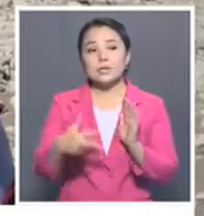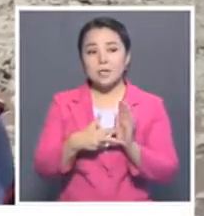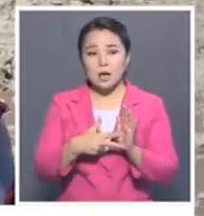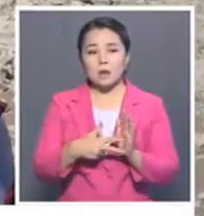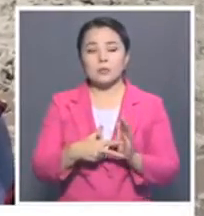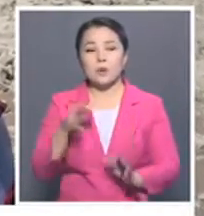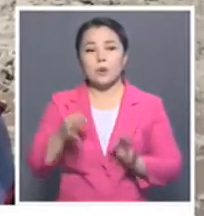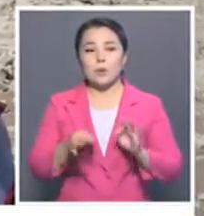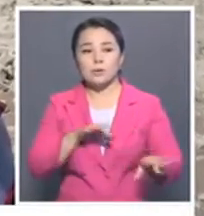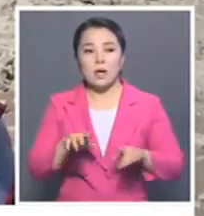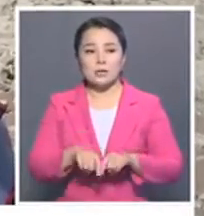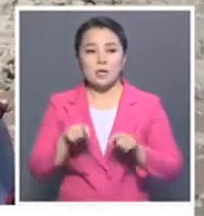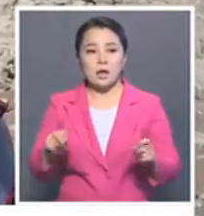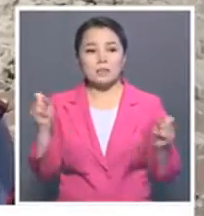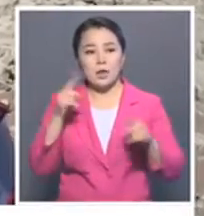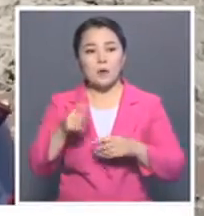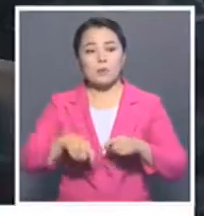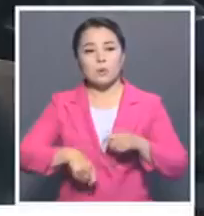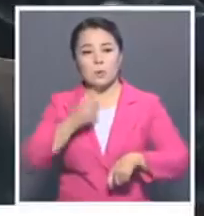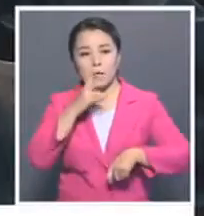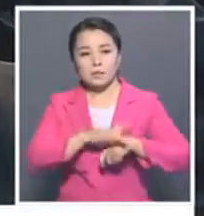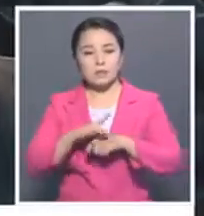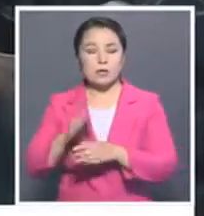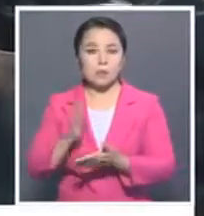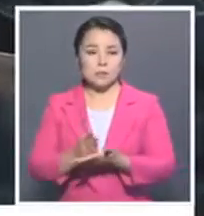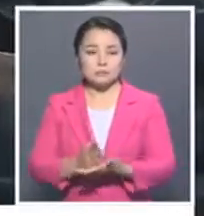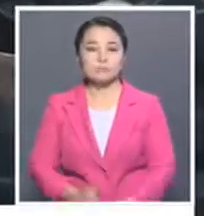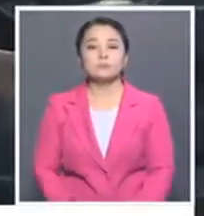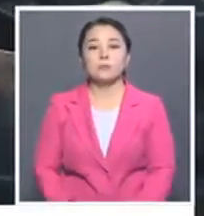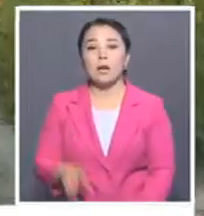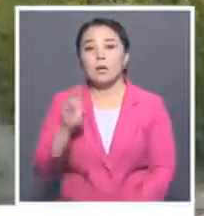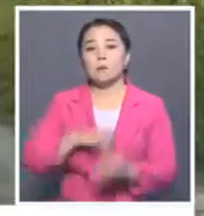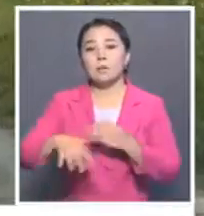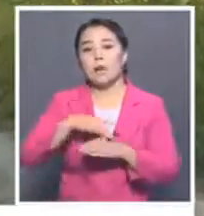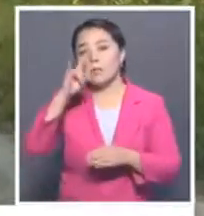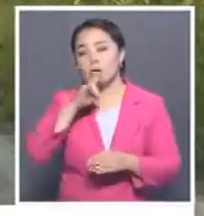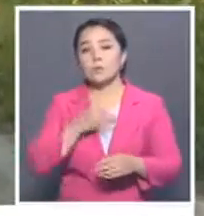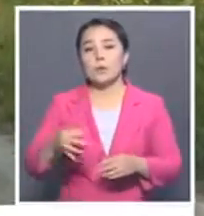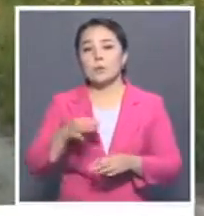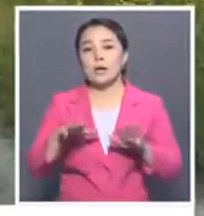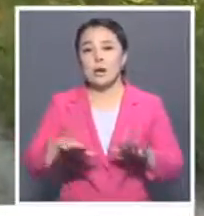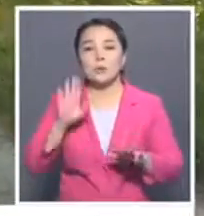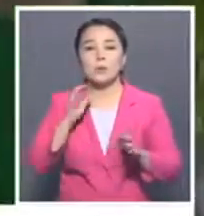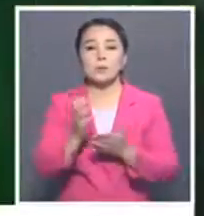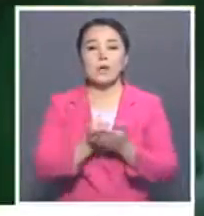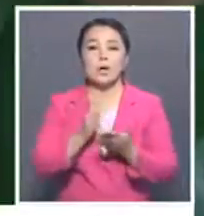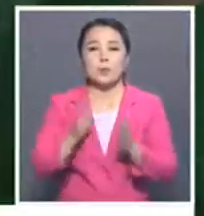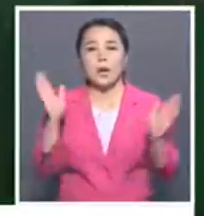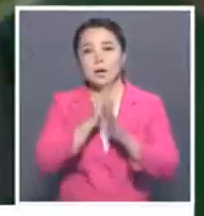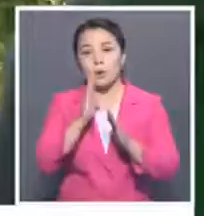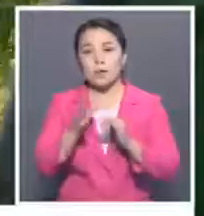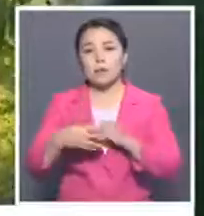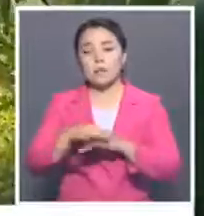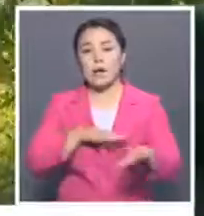құқық бұзушылыққа адамдар жауапкершілікке тартылды. Батыс Қазақстанның су айдындары маңында да экологиялық акция өтті.